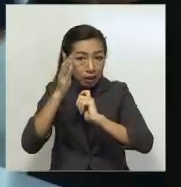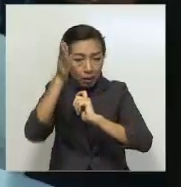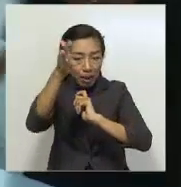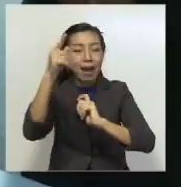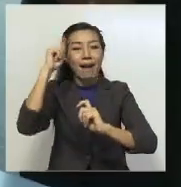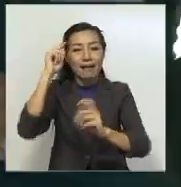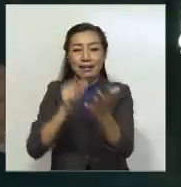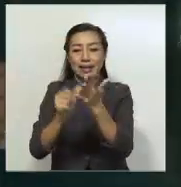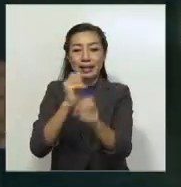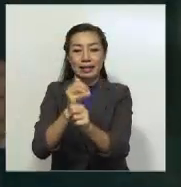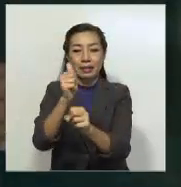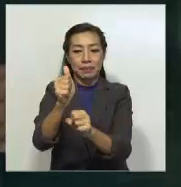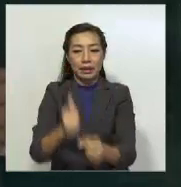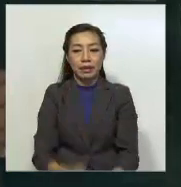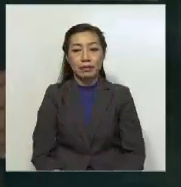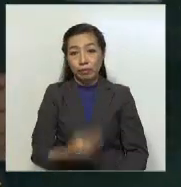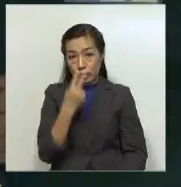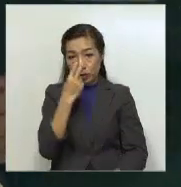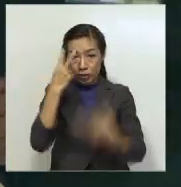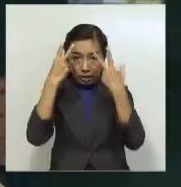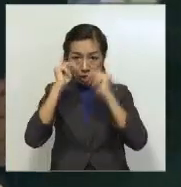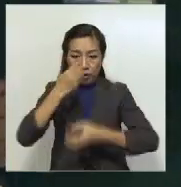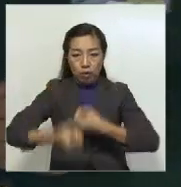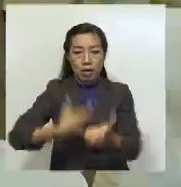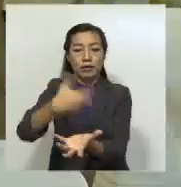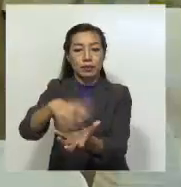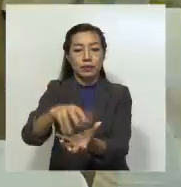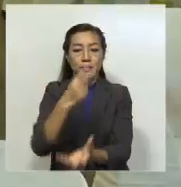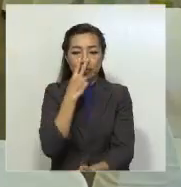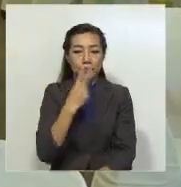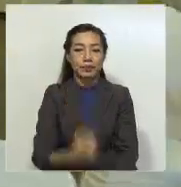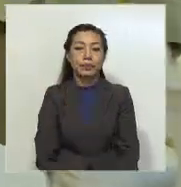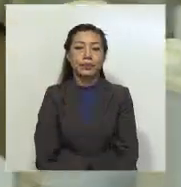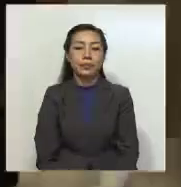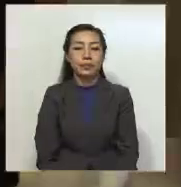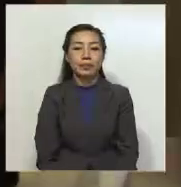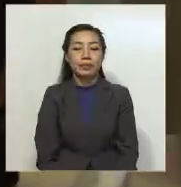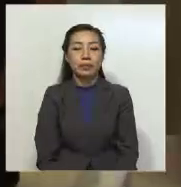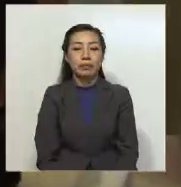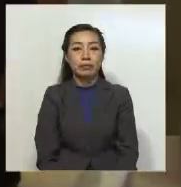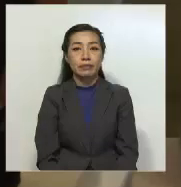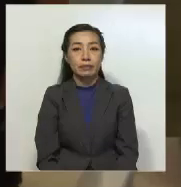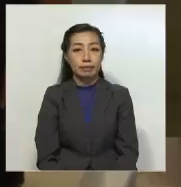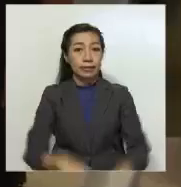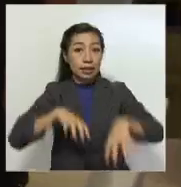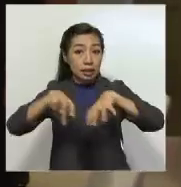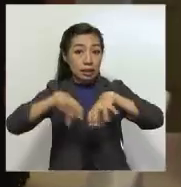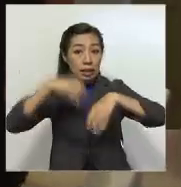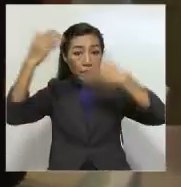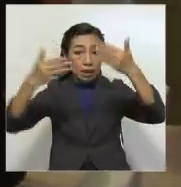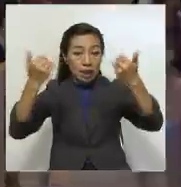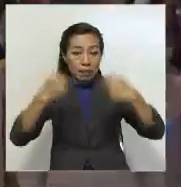ในอนาคตนะครับเดี๋ยวลองฟังเสียงบางช่วงบางตอนของท่านนายกกันดูครับ การจัดงานรวมใจ